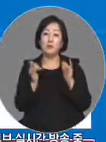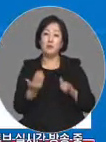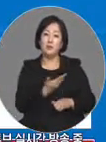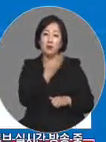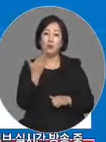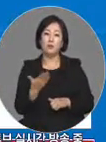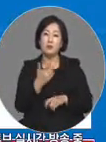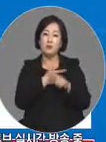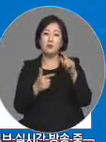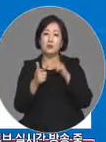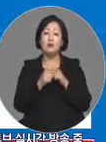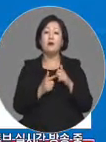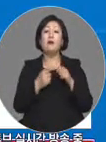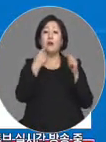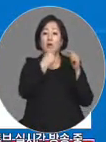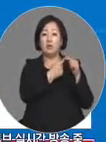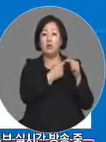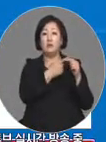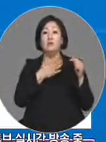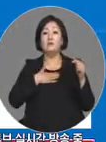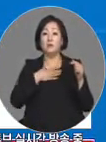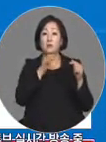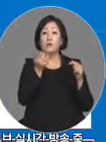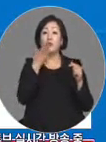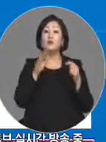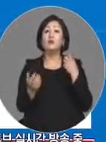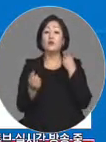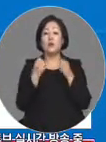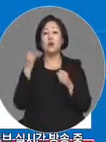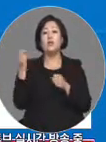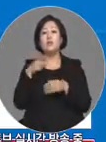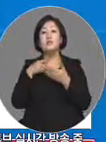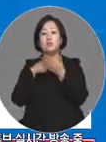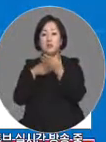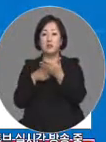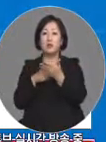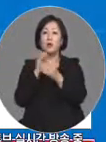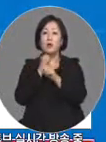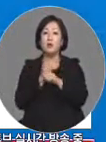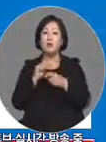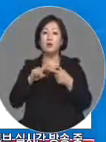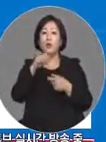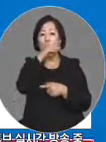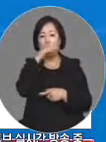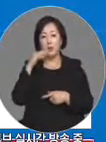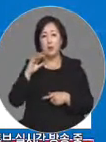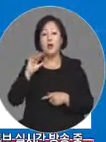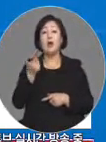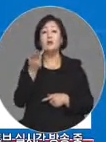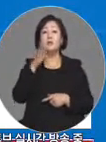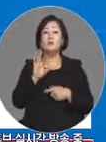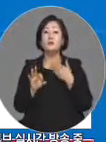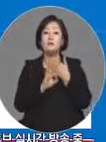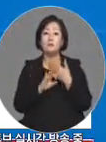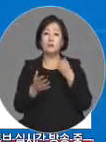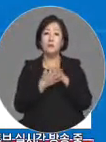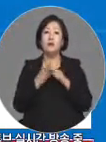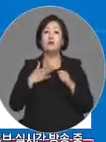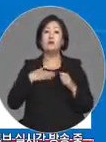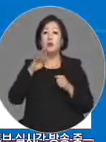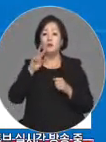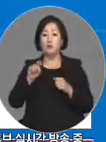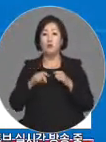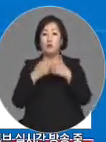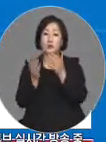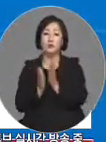압도적으로 1위를 했는데도 불구하고 재심 신청에도 바로 잡혀지지 않으면은 바로 무소속